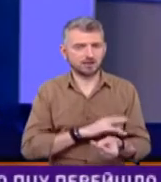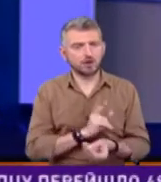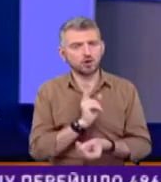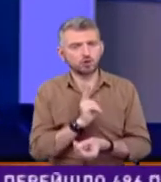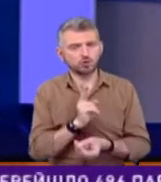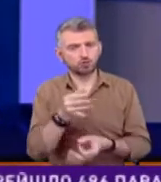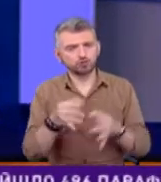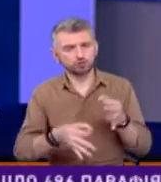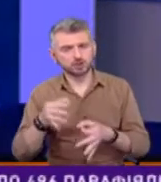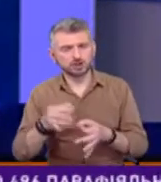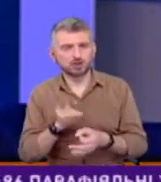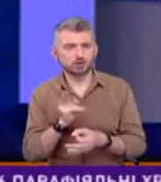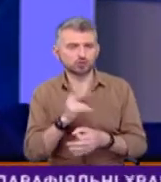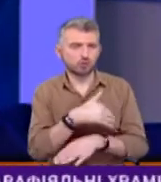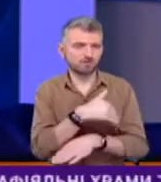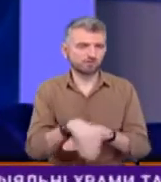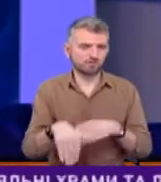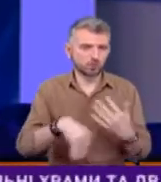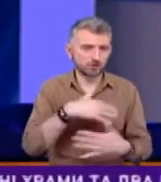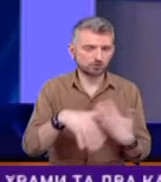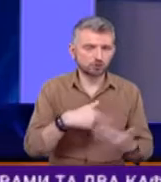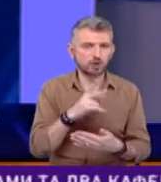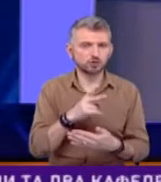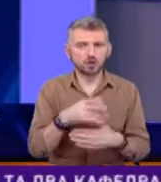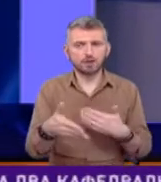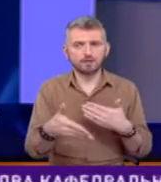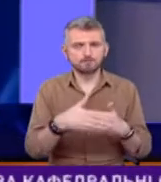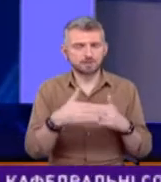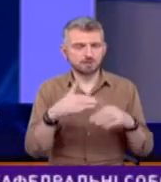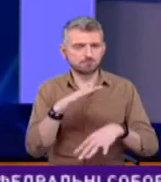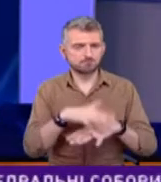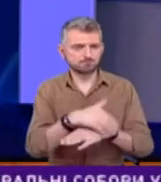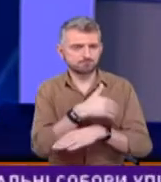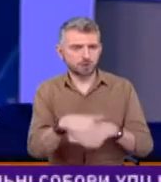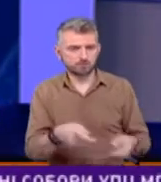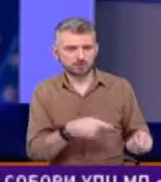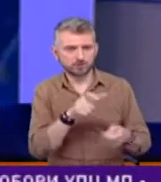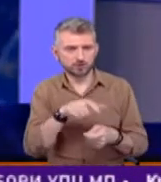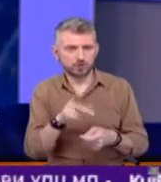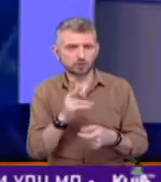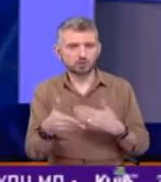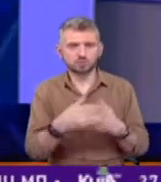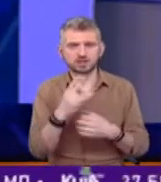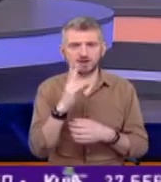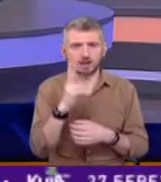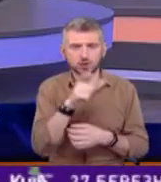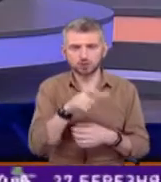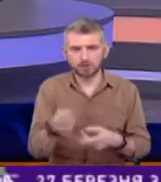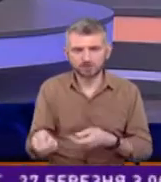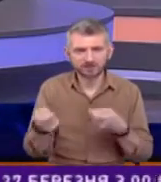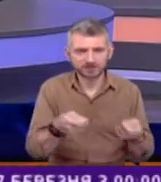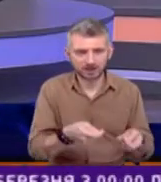хтось суди, хтось вулицю, хтось там під Банкову людей підвезе, хтось під ЦВК людей підвезе, хтось